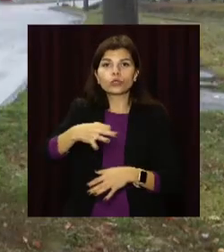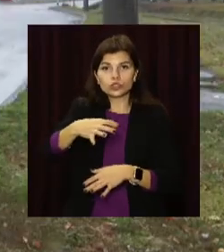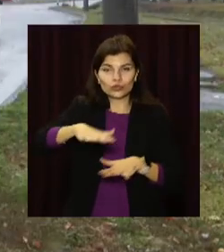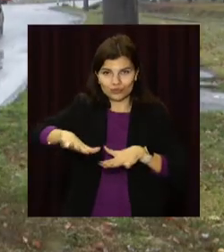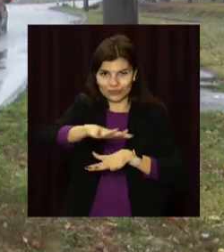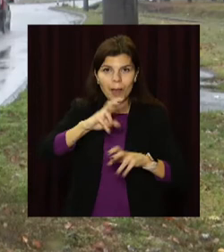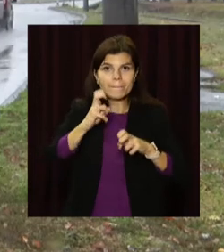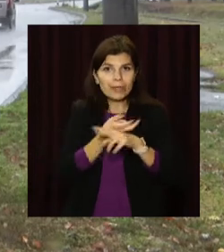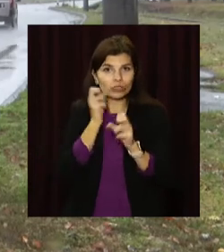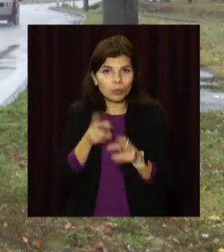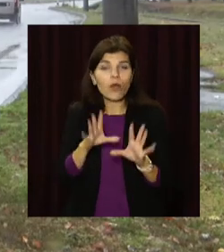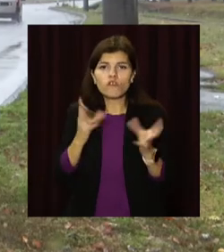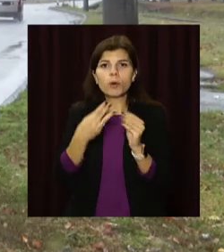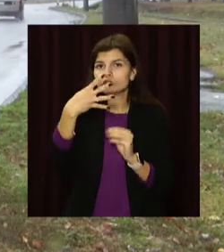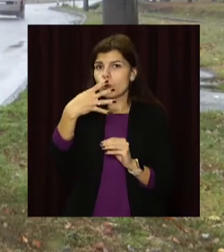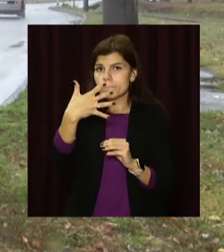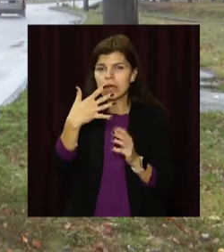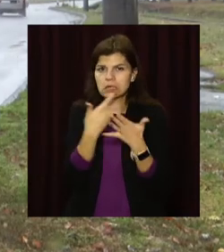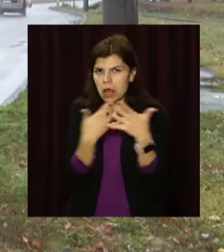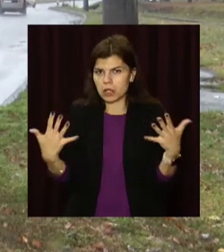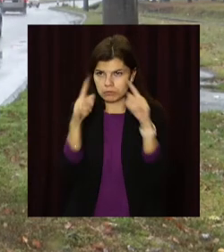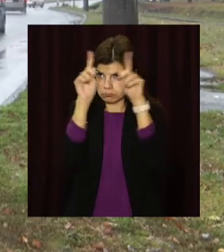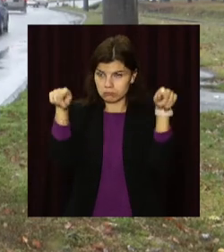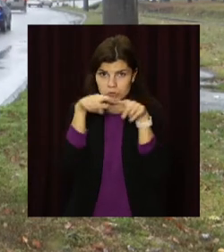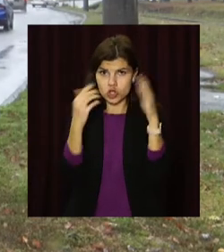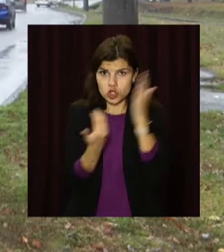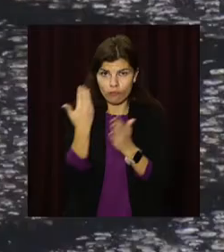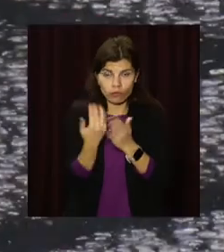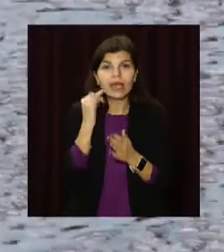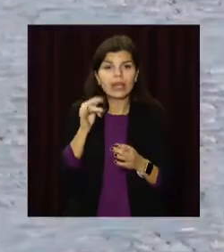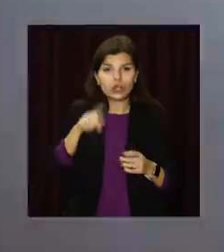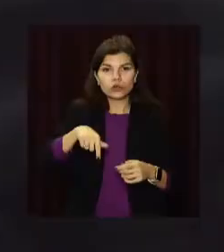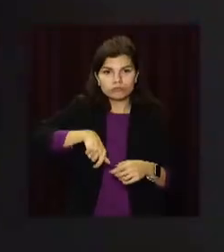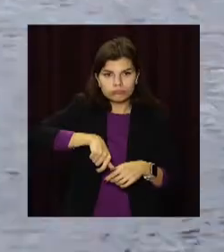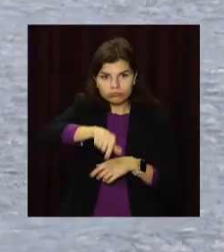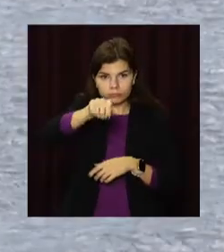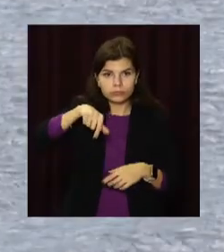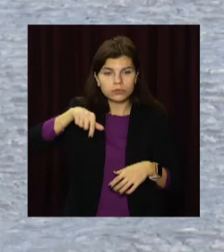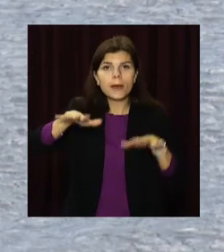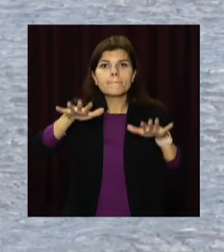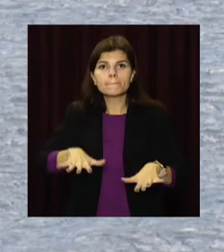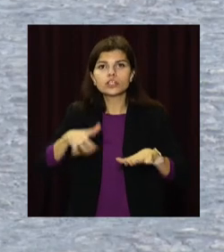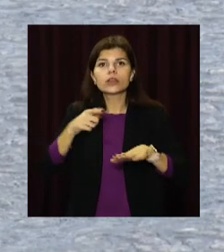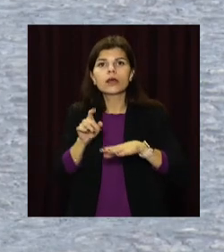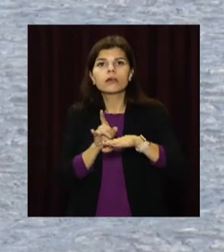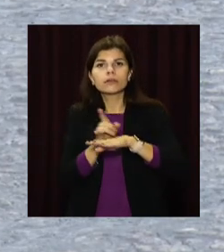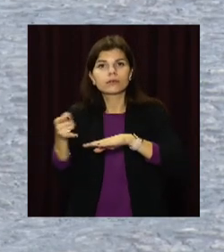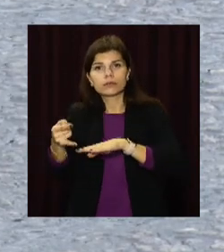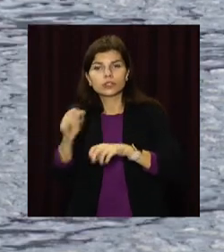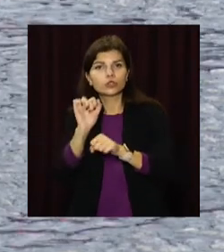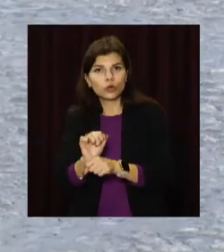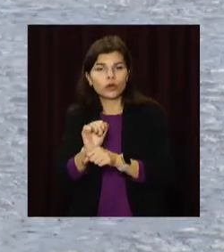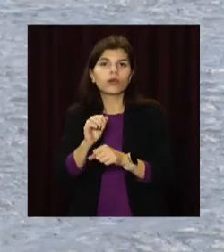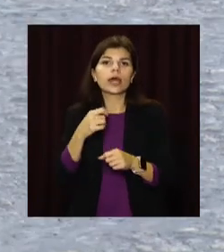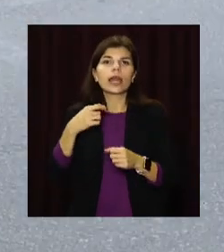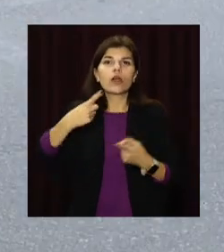доріг. Загалом 45 нових позначок. Вводиться і нова розмітка виділених місць паркування вздовж доріг і наближення до